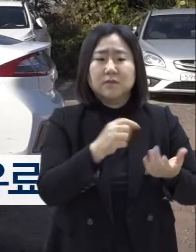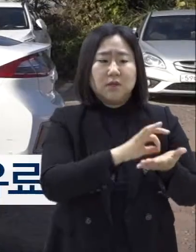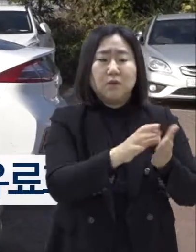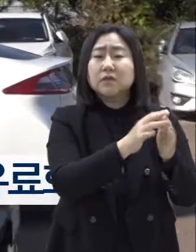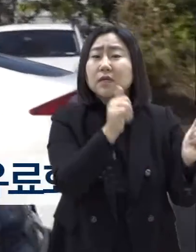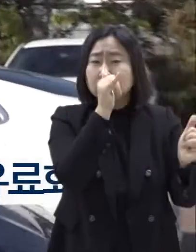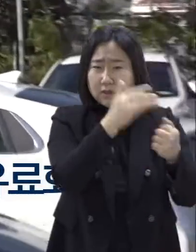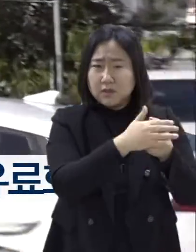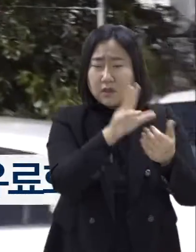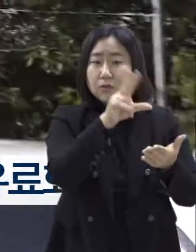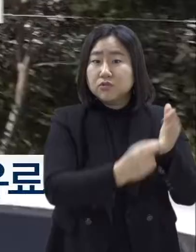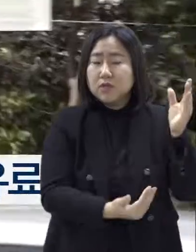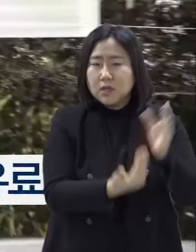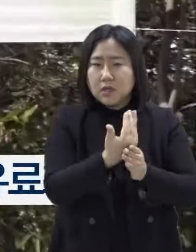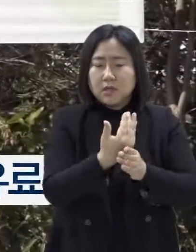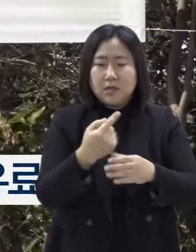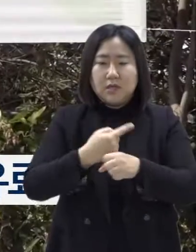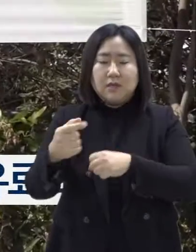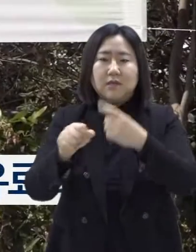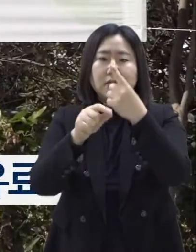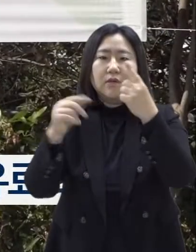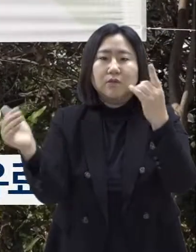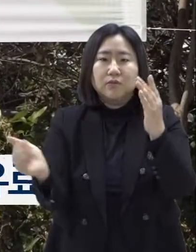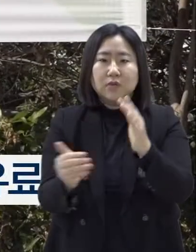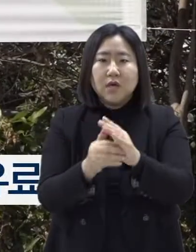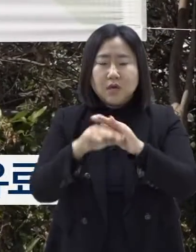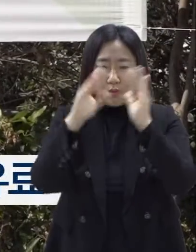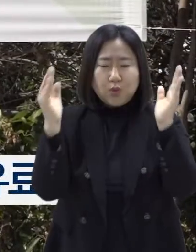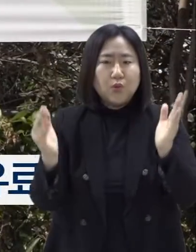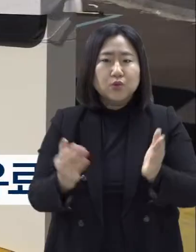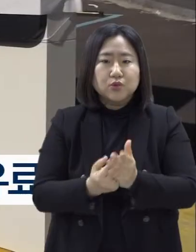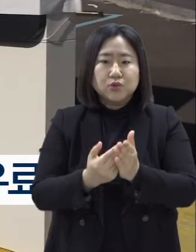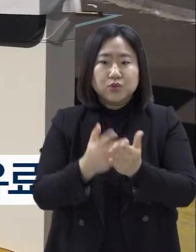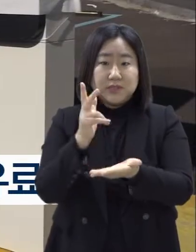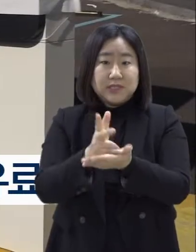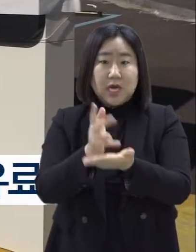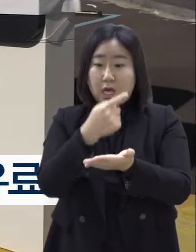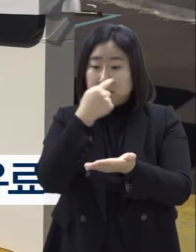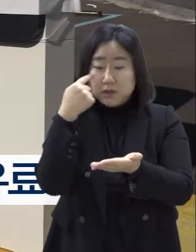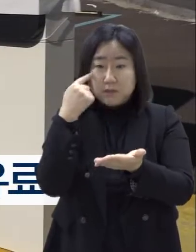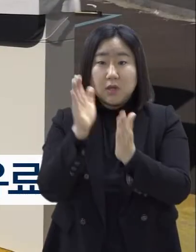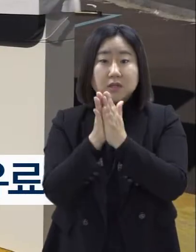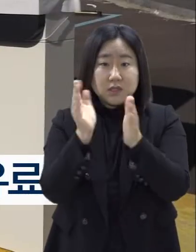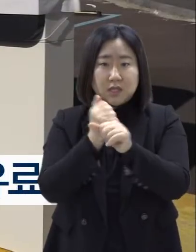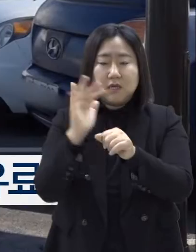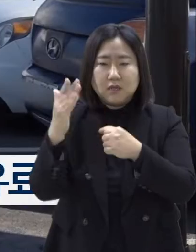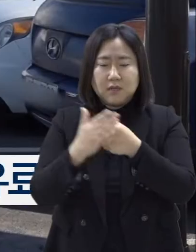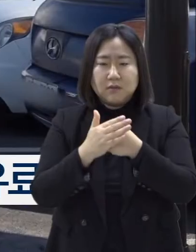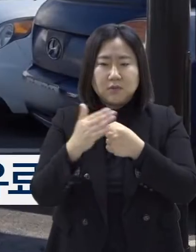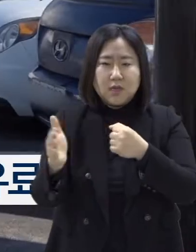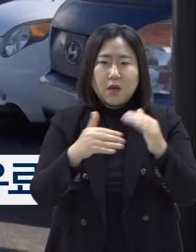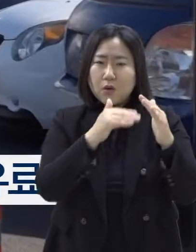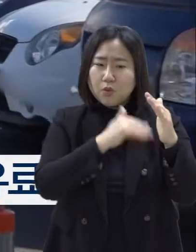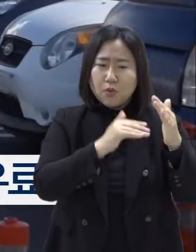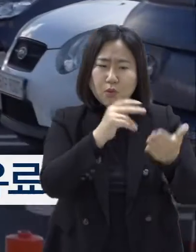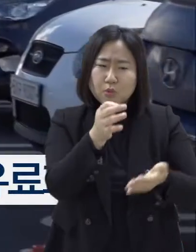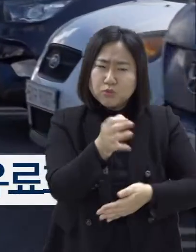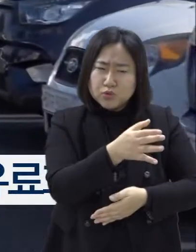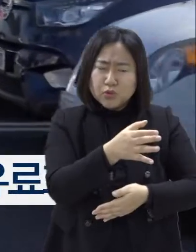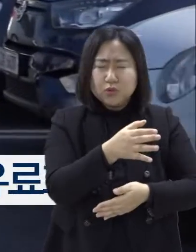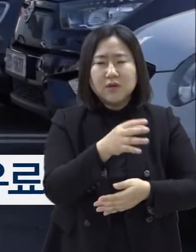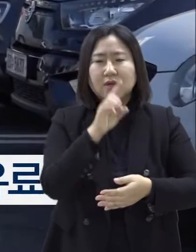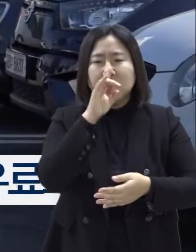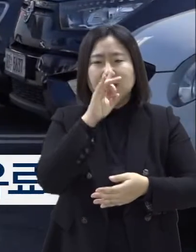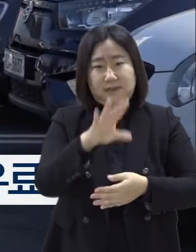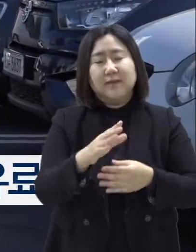했는데요. 내년 1월부터 전차종 차고지 증명제가 시행되면서 공영주차장의 유료화는 더 이상 늦출 수